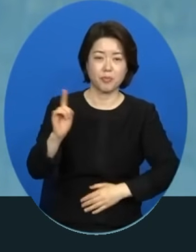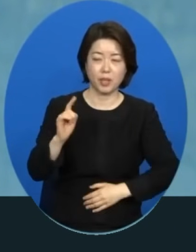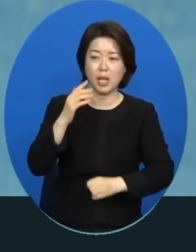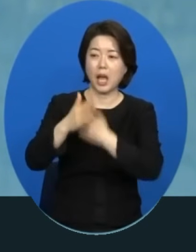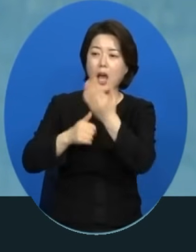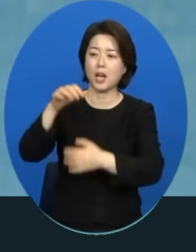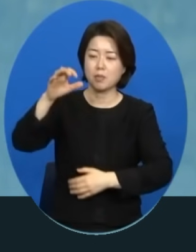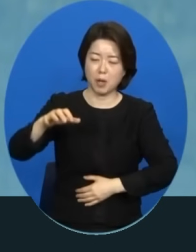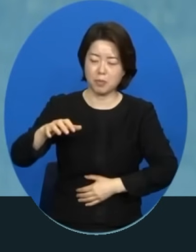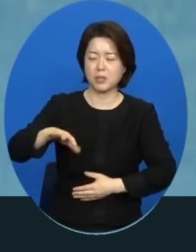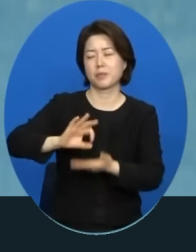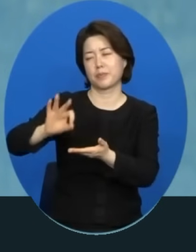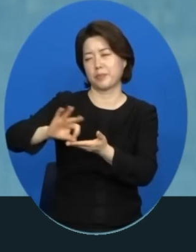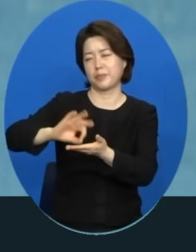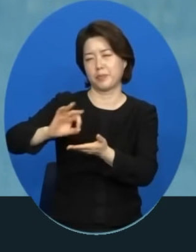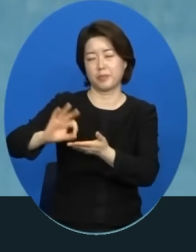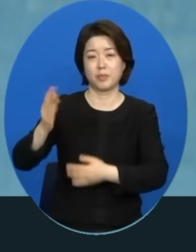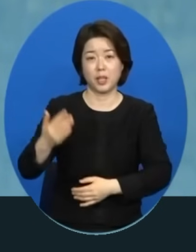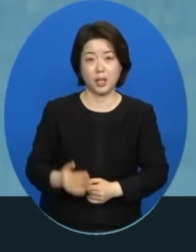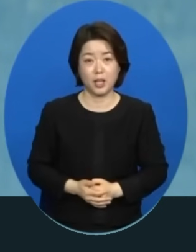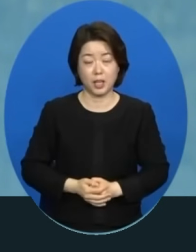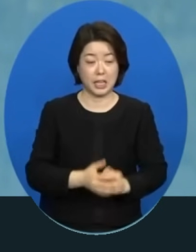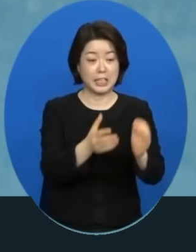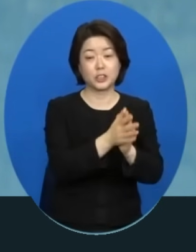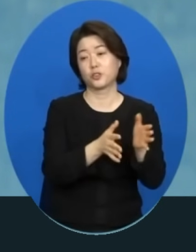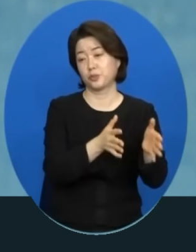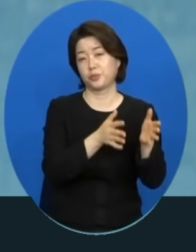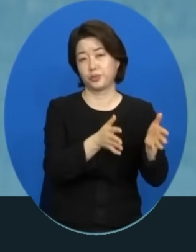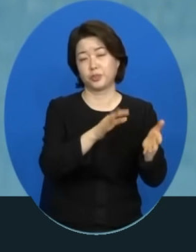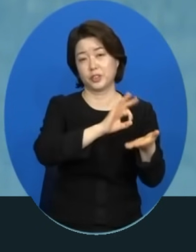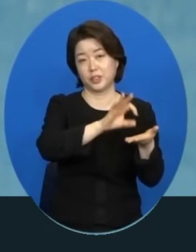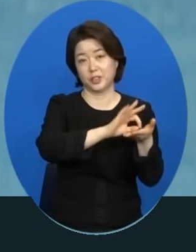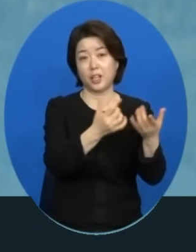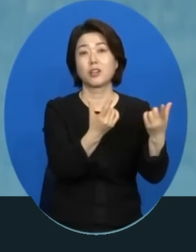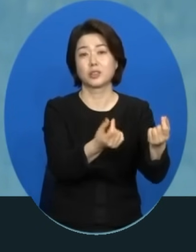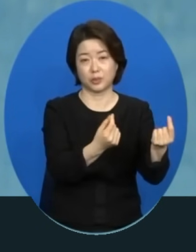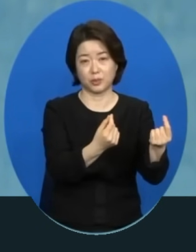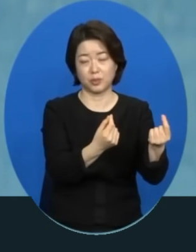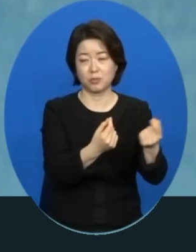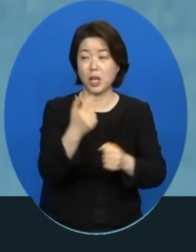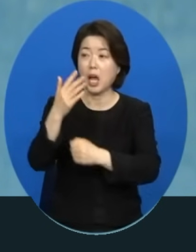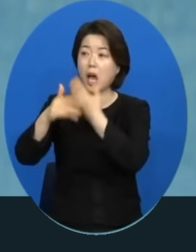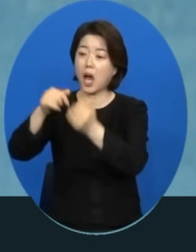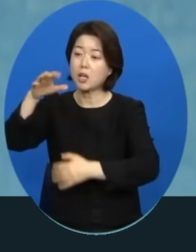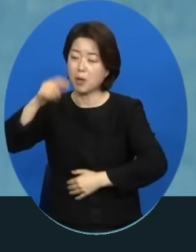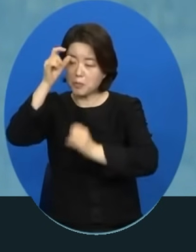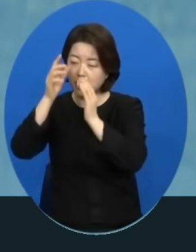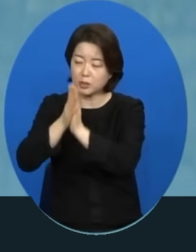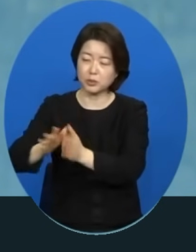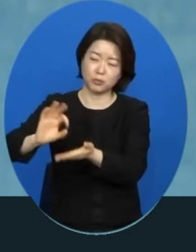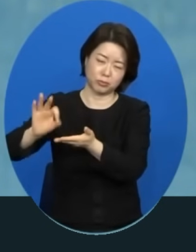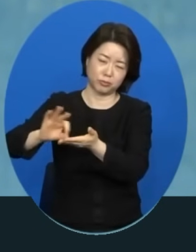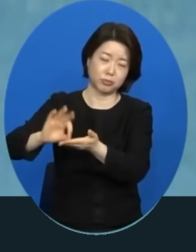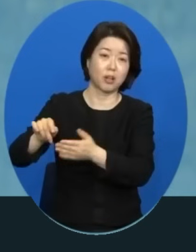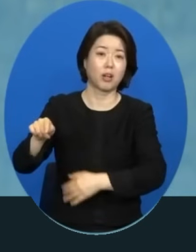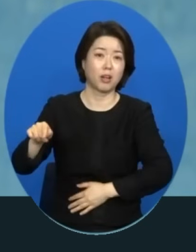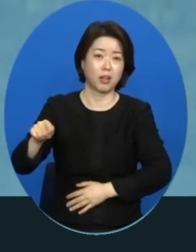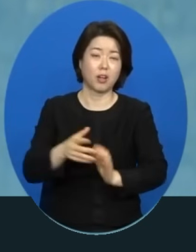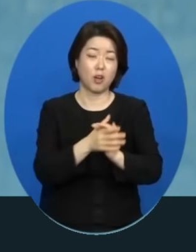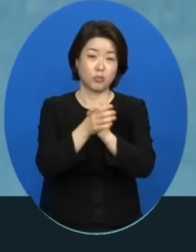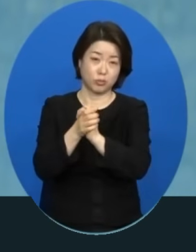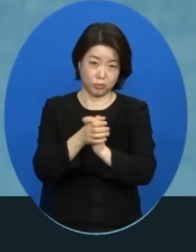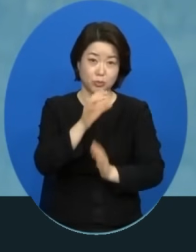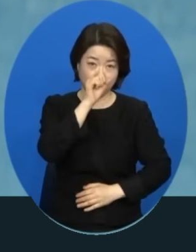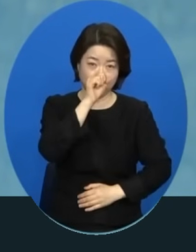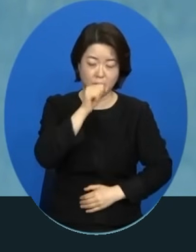겁니다. 마치 친구와 잡담하며 시간을 보내듯이 그냥 그것이 좋은 우정이라는 것이 그런 거죠. 그냥